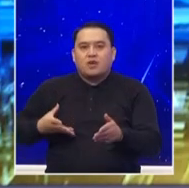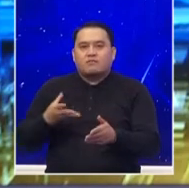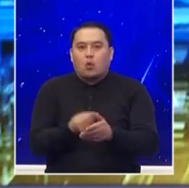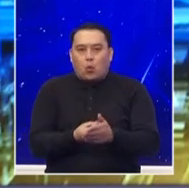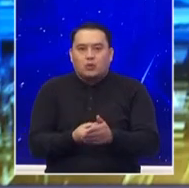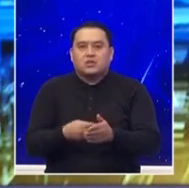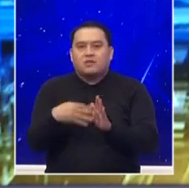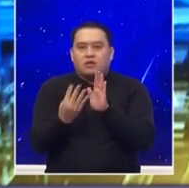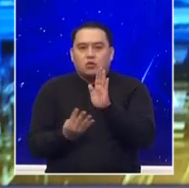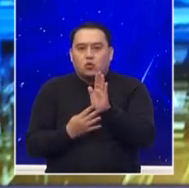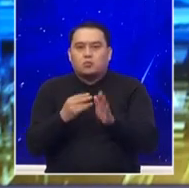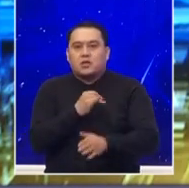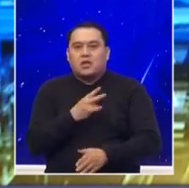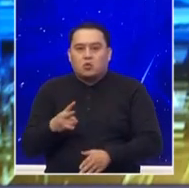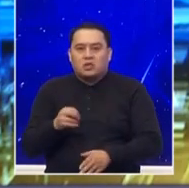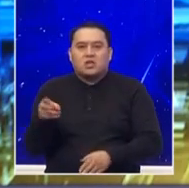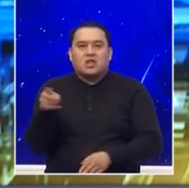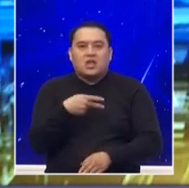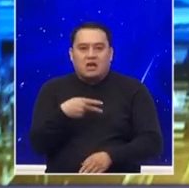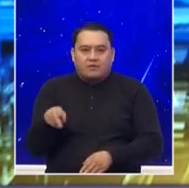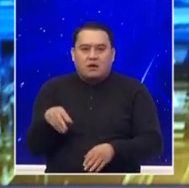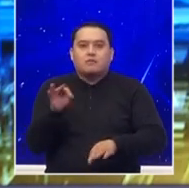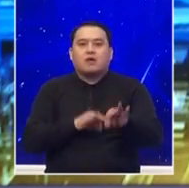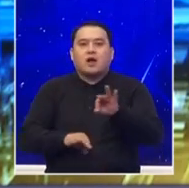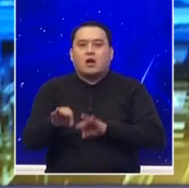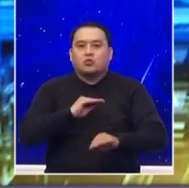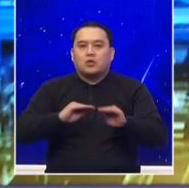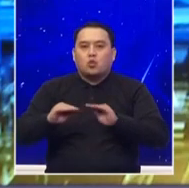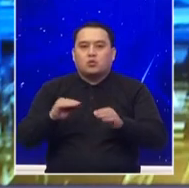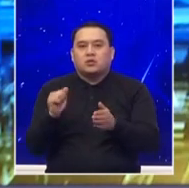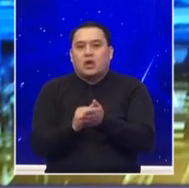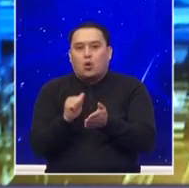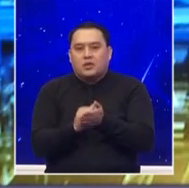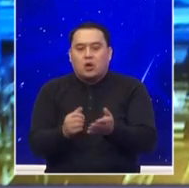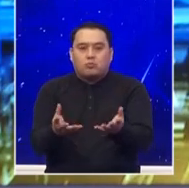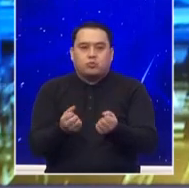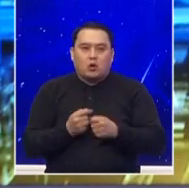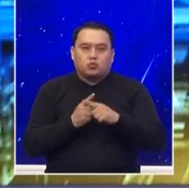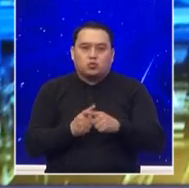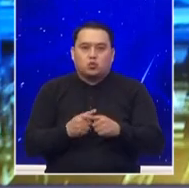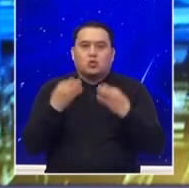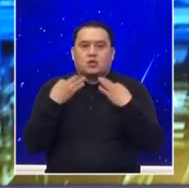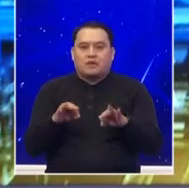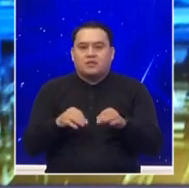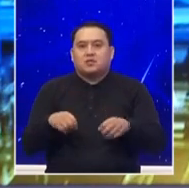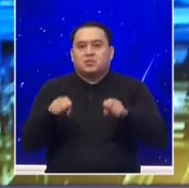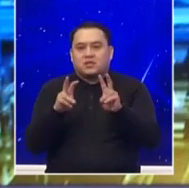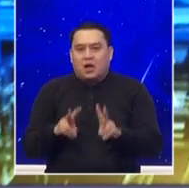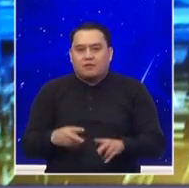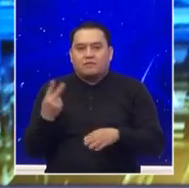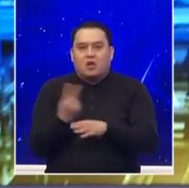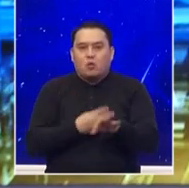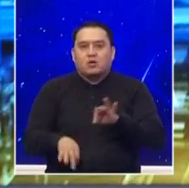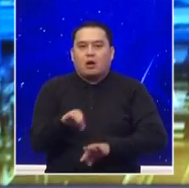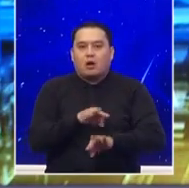– почти 19 миллионов евро. Уже разработана проектно-сметная документация и получено положительное заключение. Экспертизы. Второй